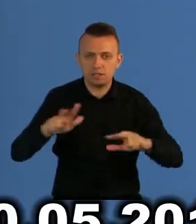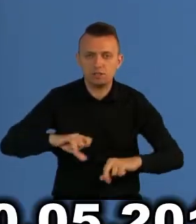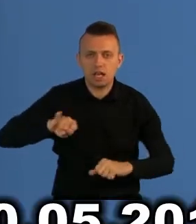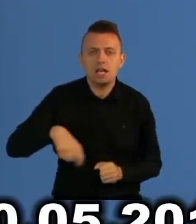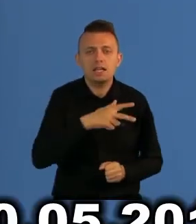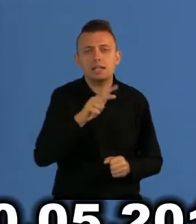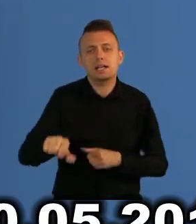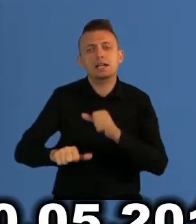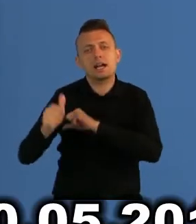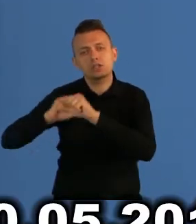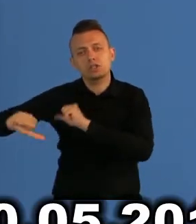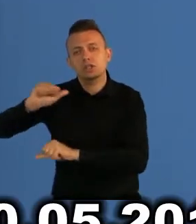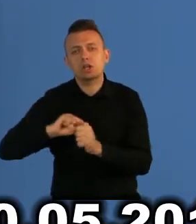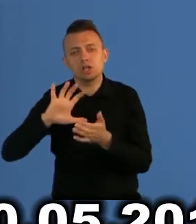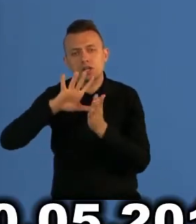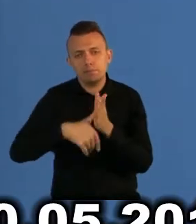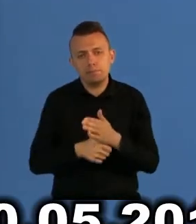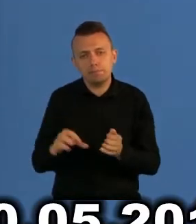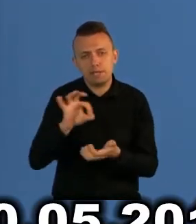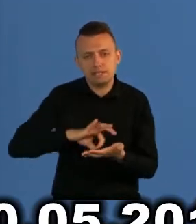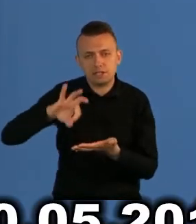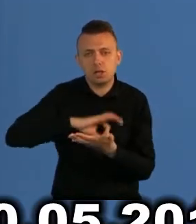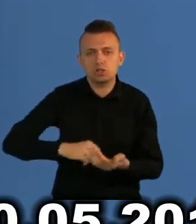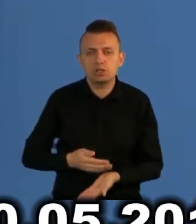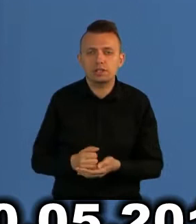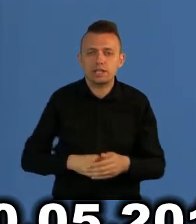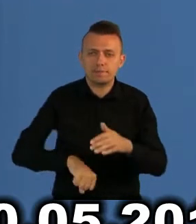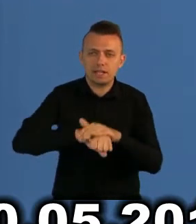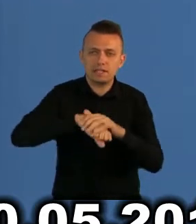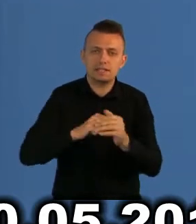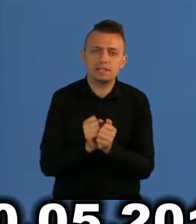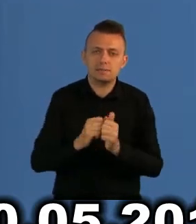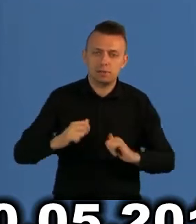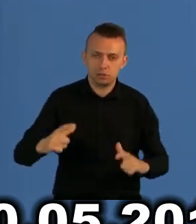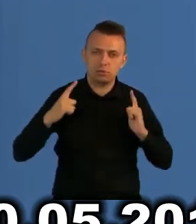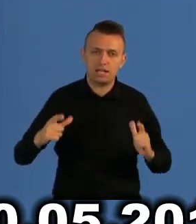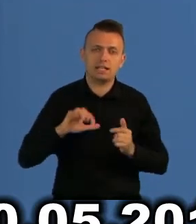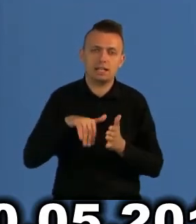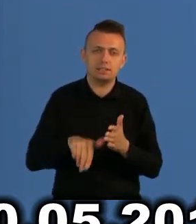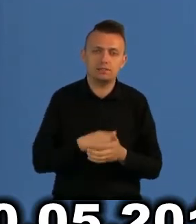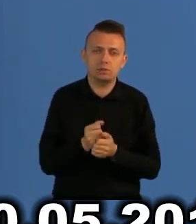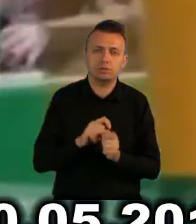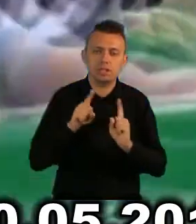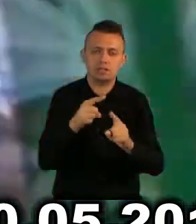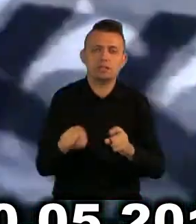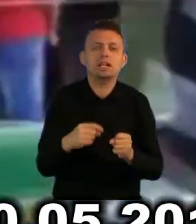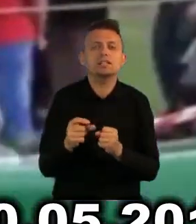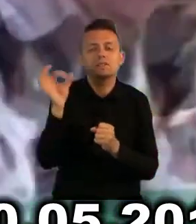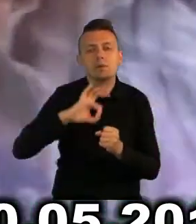roku Miejski Ośrodek Sportu i Rekreacji w Kutnie organizuje specjalną imprezę z okazji Dnia Dziecka. Tym razem odwiedzi nas roztańczona gwiazda.